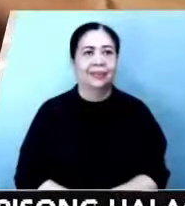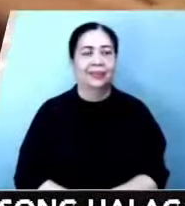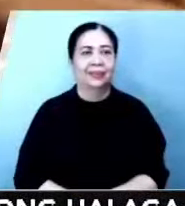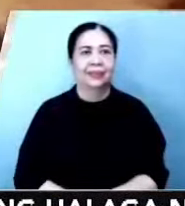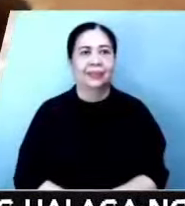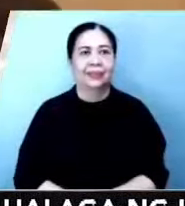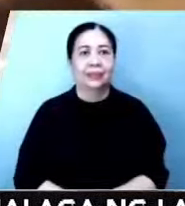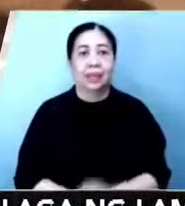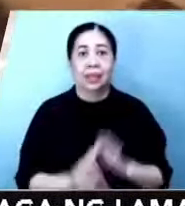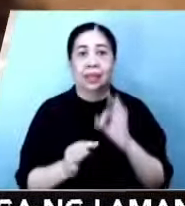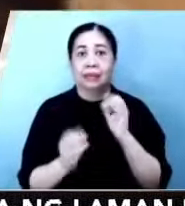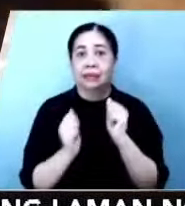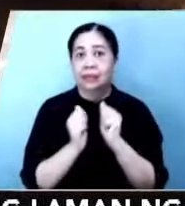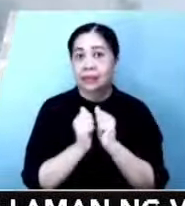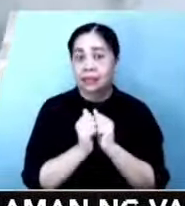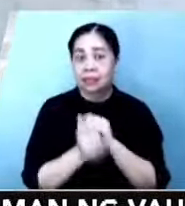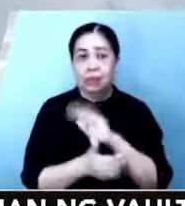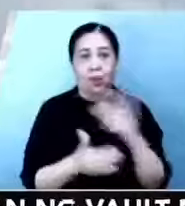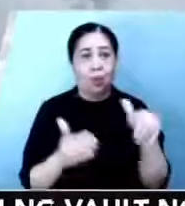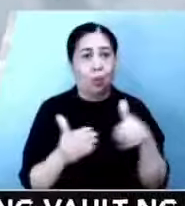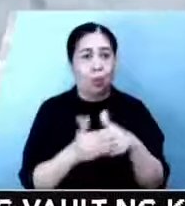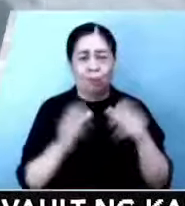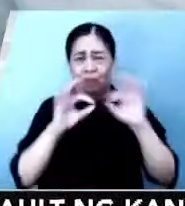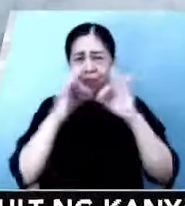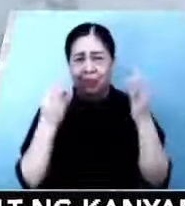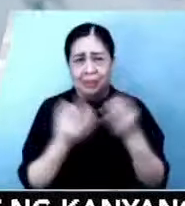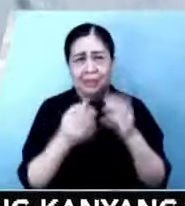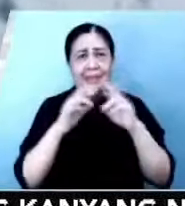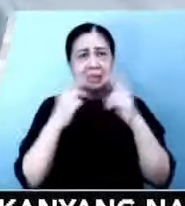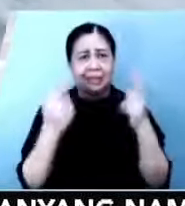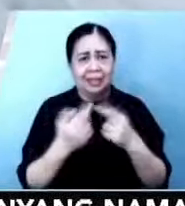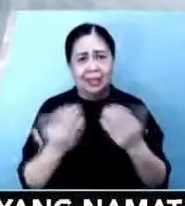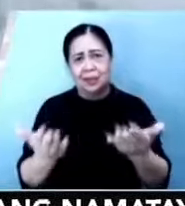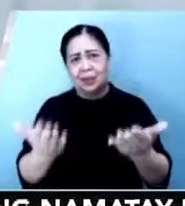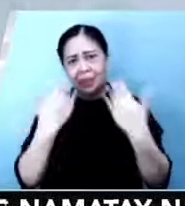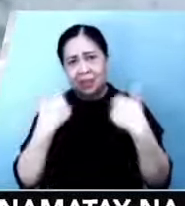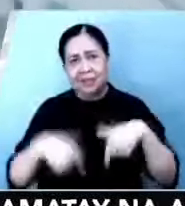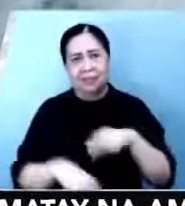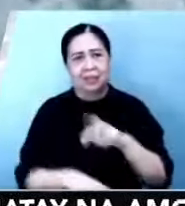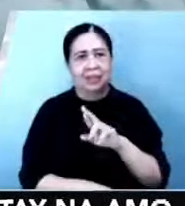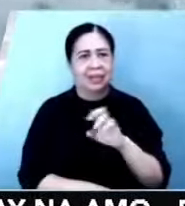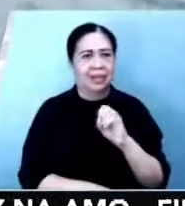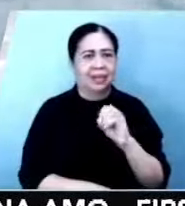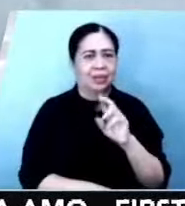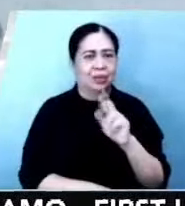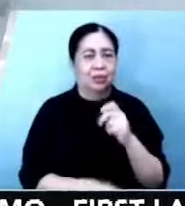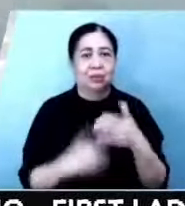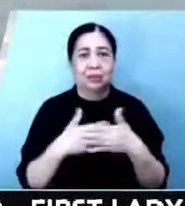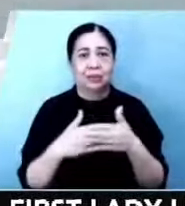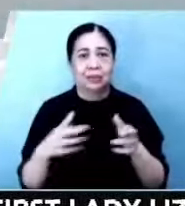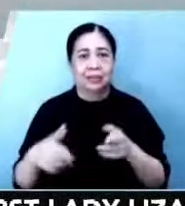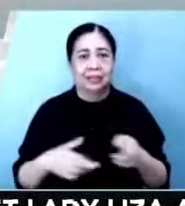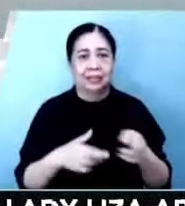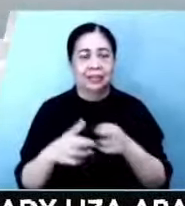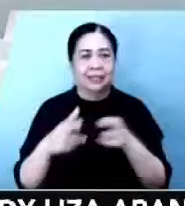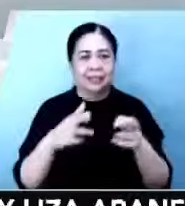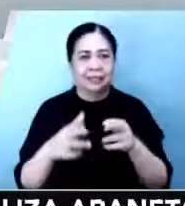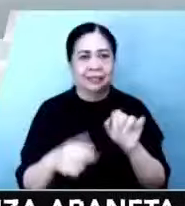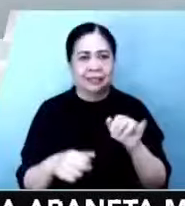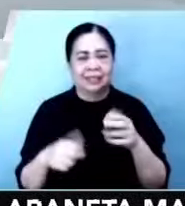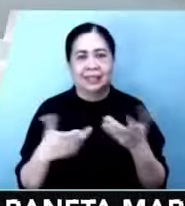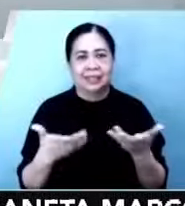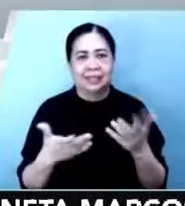Kasama naman ang buong angkan, welcome dito sa resort sa tabi ng ilog, ang Puyaw River sa San